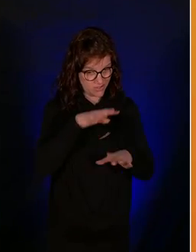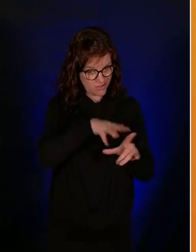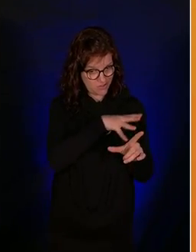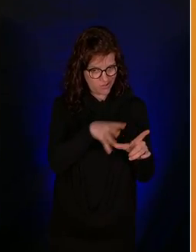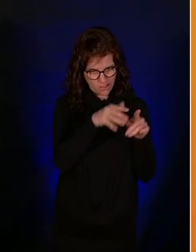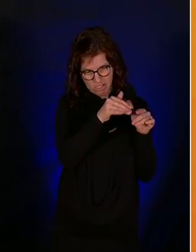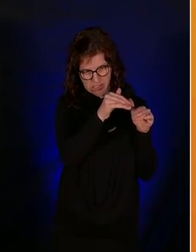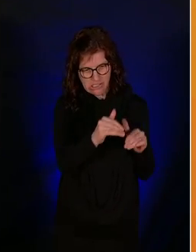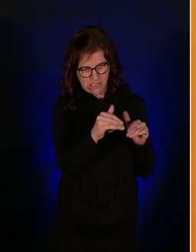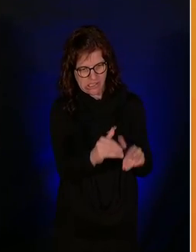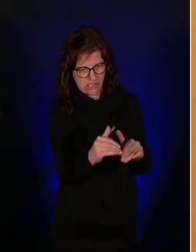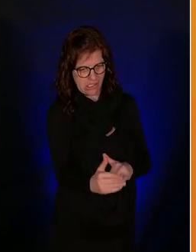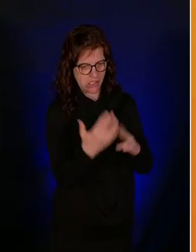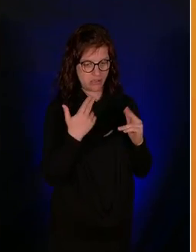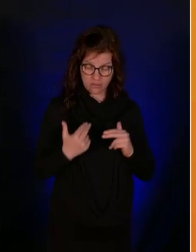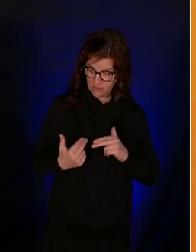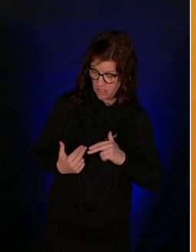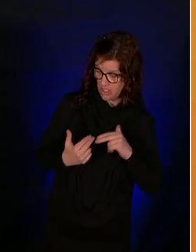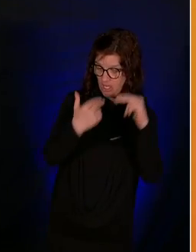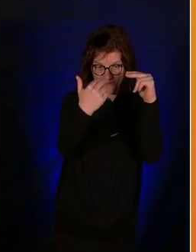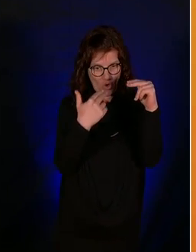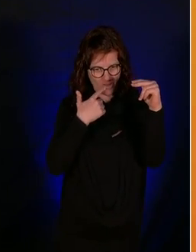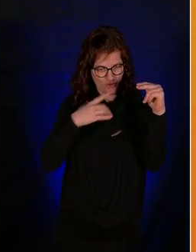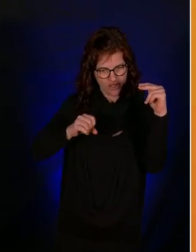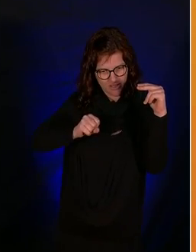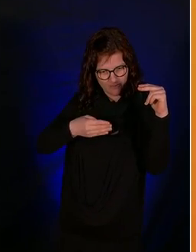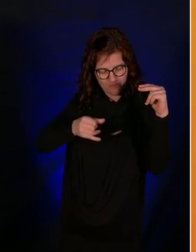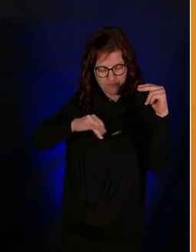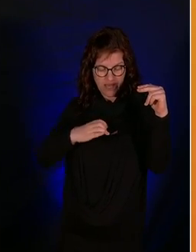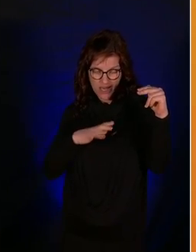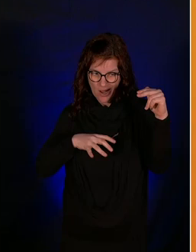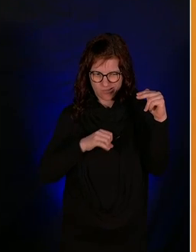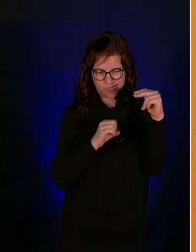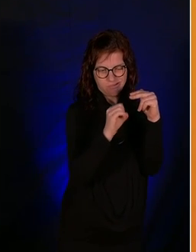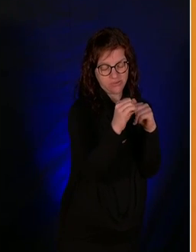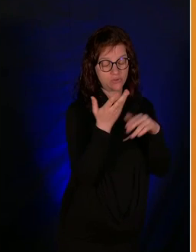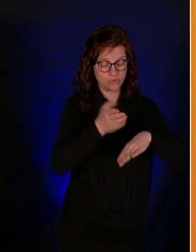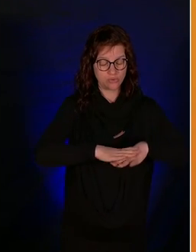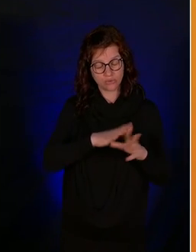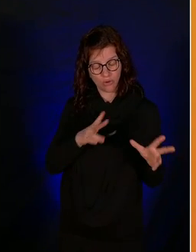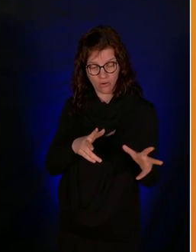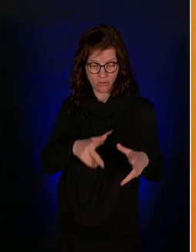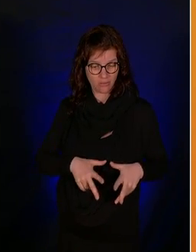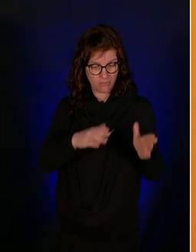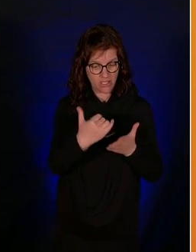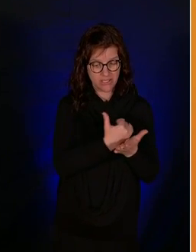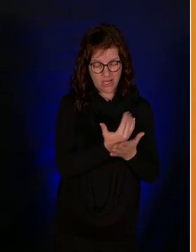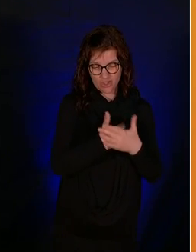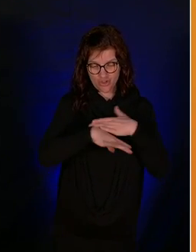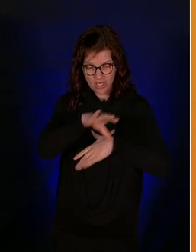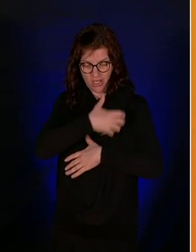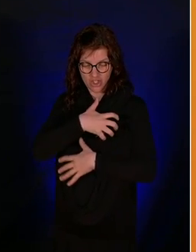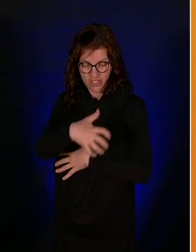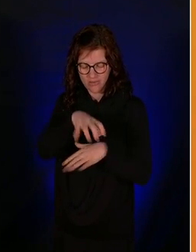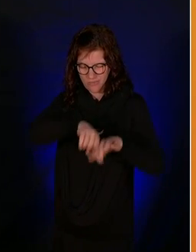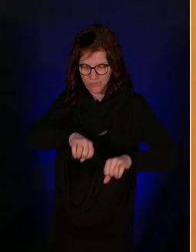niveaux rattrapés par le SMIC, tandis que la part des salaires dans la richesse produite recule en